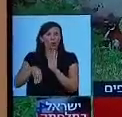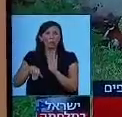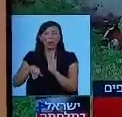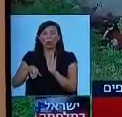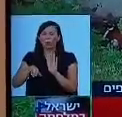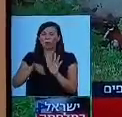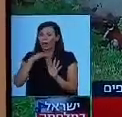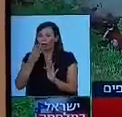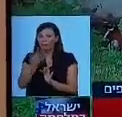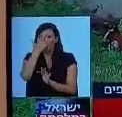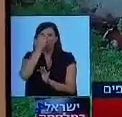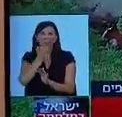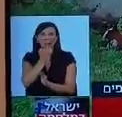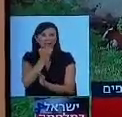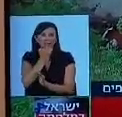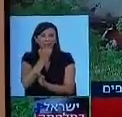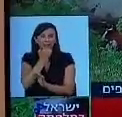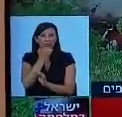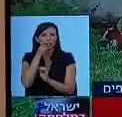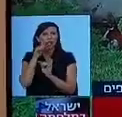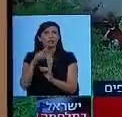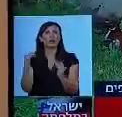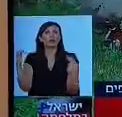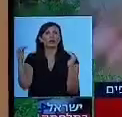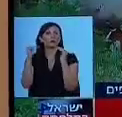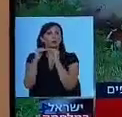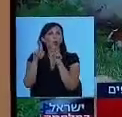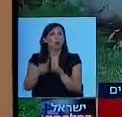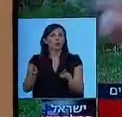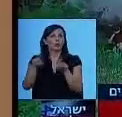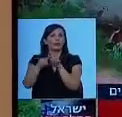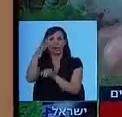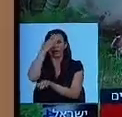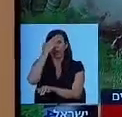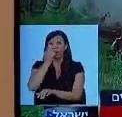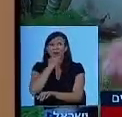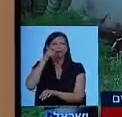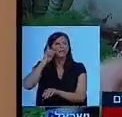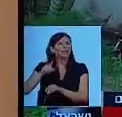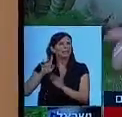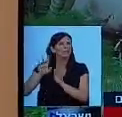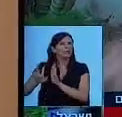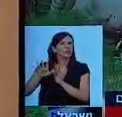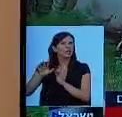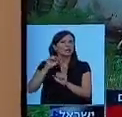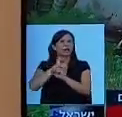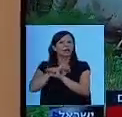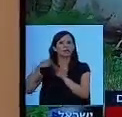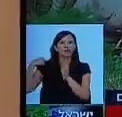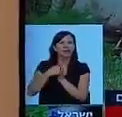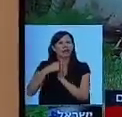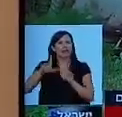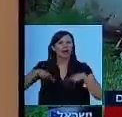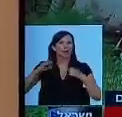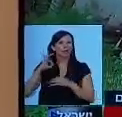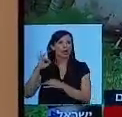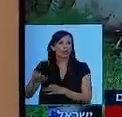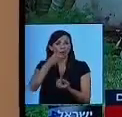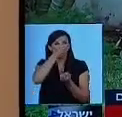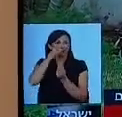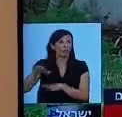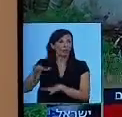מהחמאס. מבחינתי הם שווה ערך לחמאס, והם צריכים להירקב בכלא עד סוף החיים שלהם. הם הפקירו את